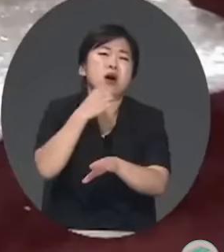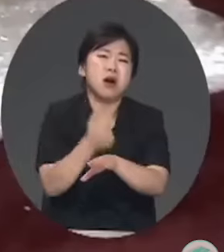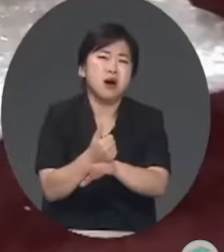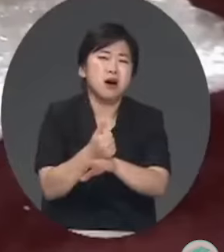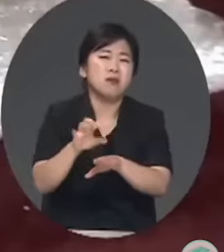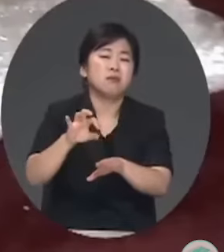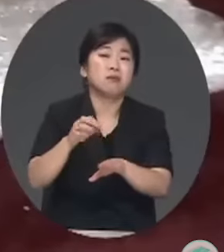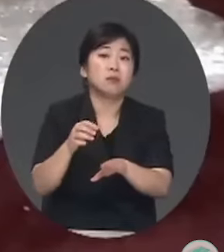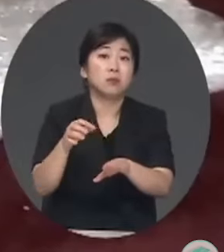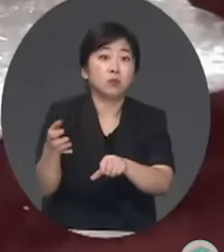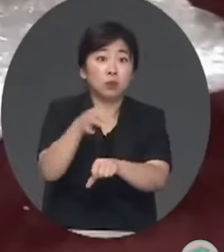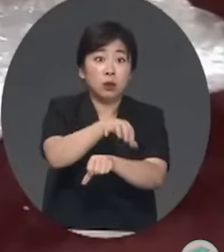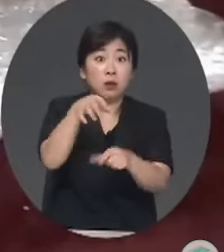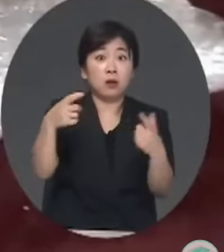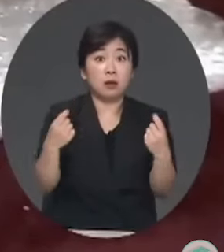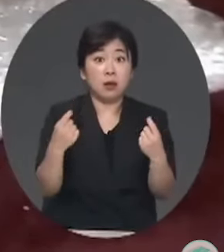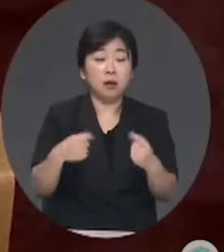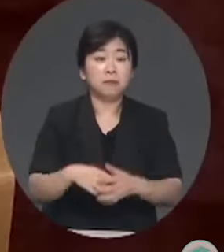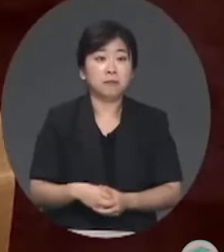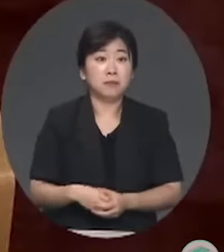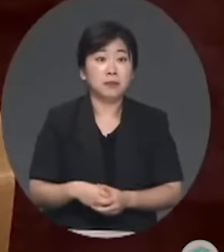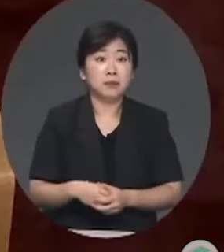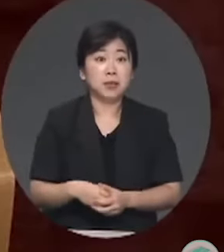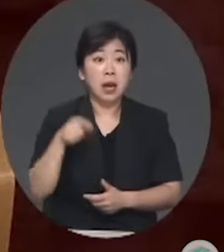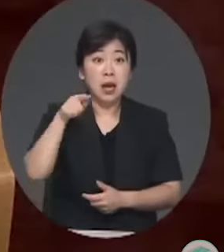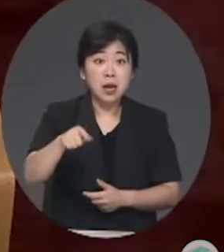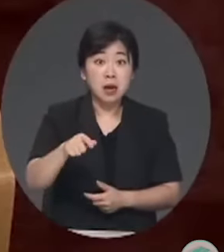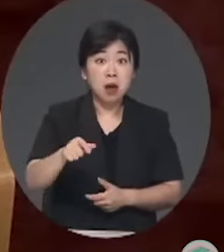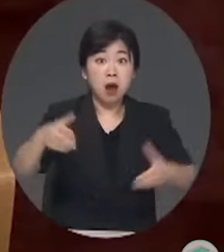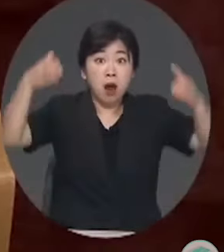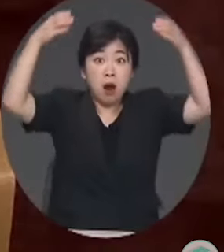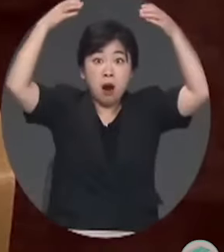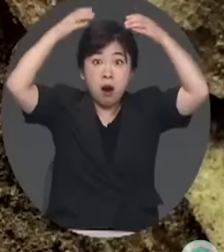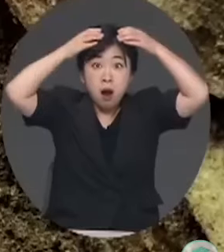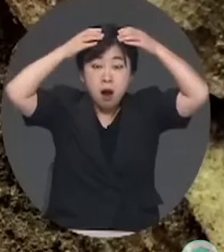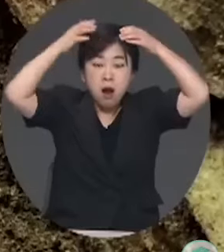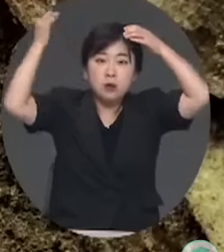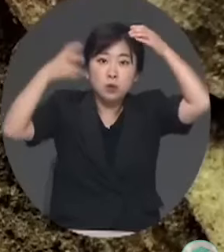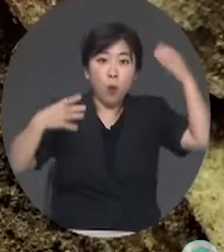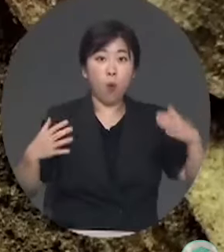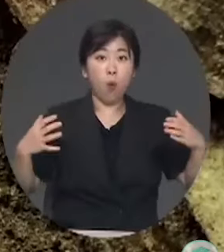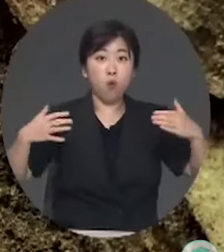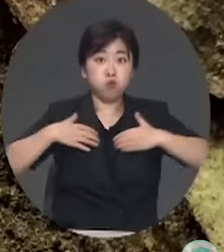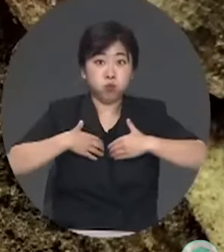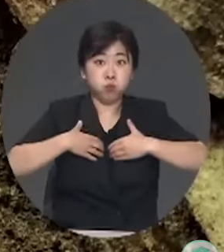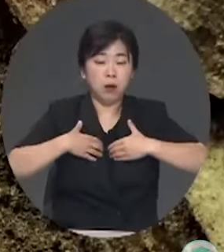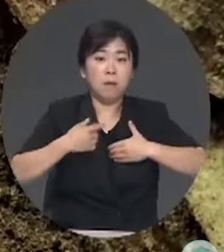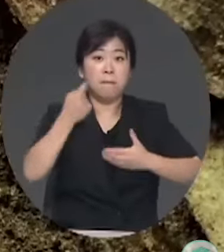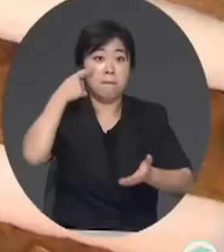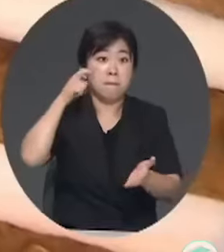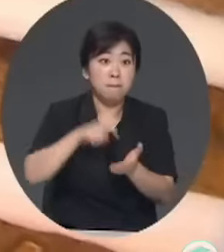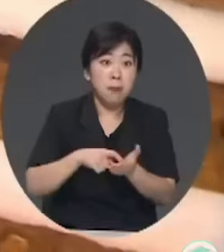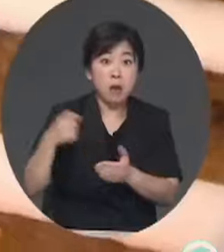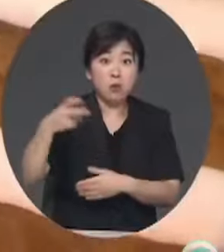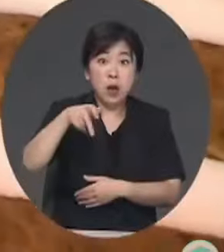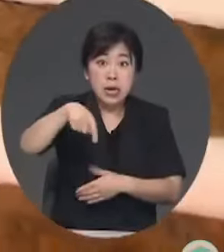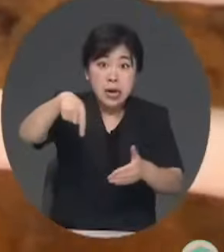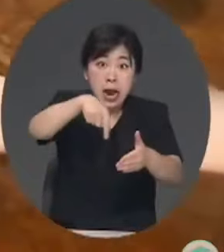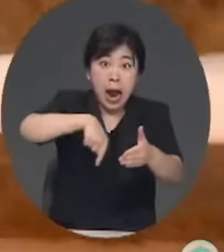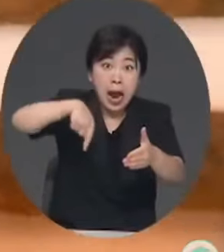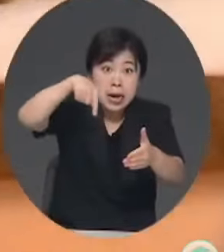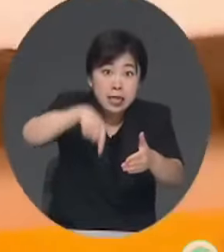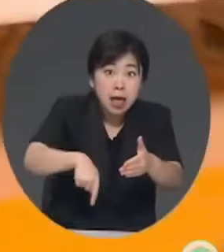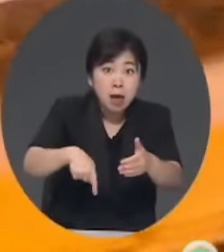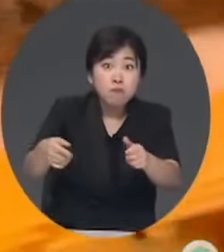최초로 원형에 가까운 갑옷과 투구가 발견됐고 무덤 한 개에서 네 개의 큰 칼이 나온 것도